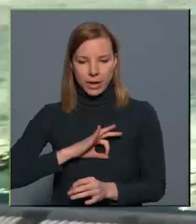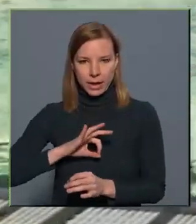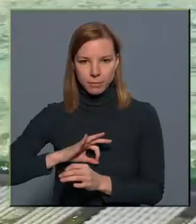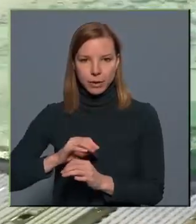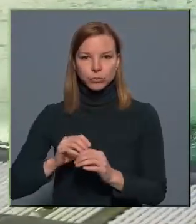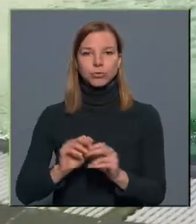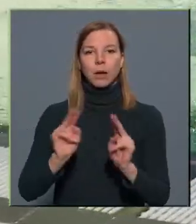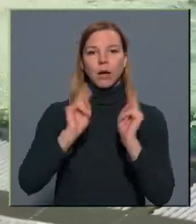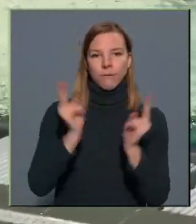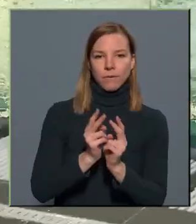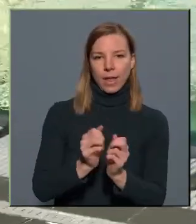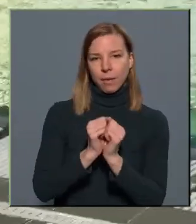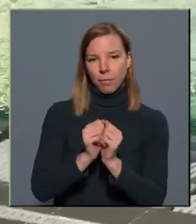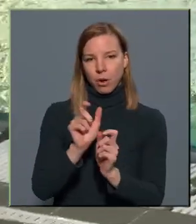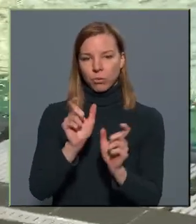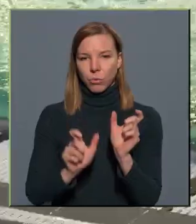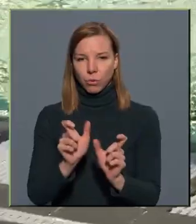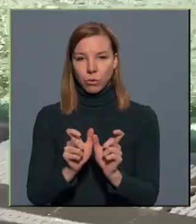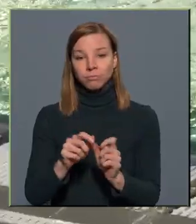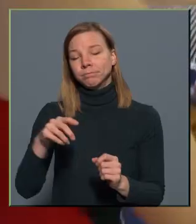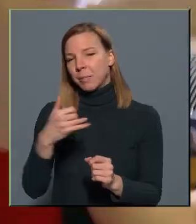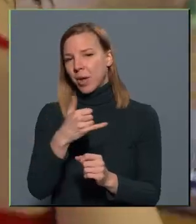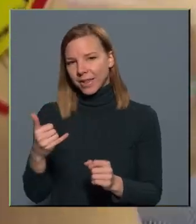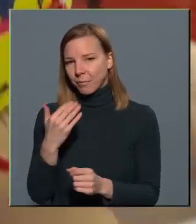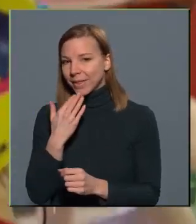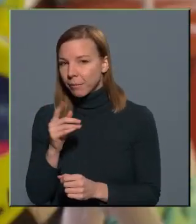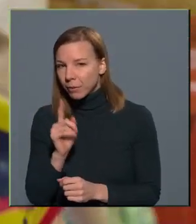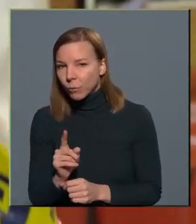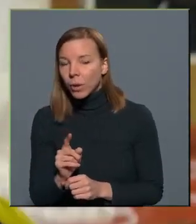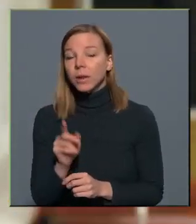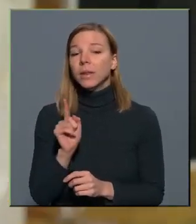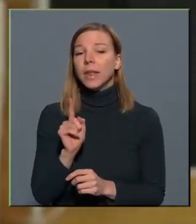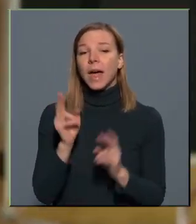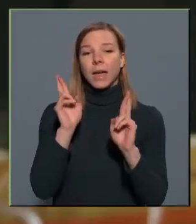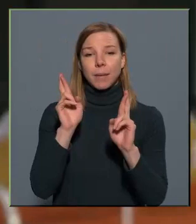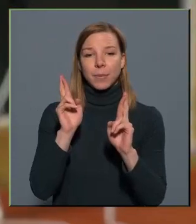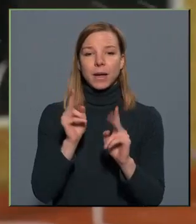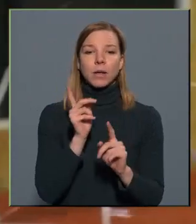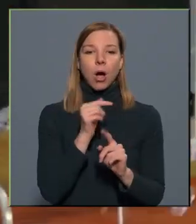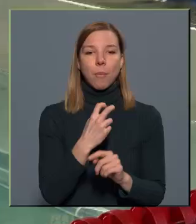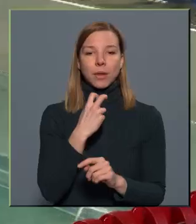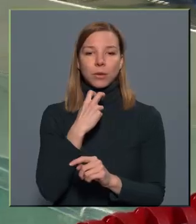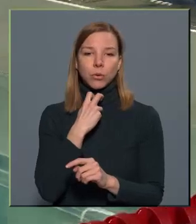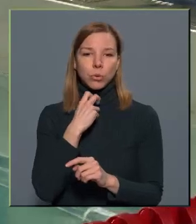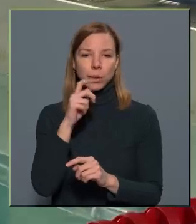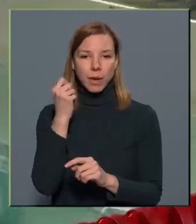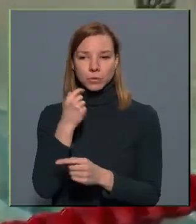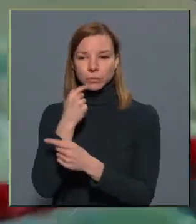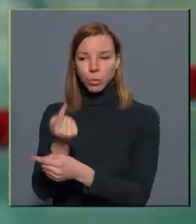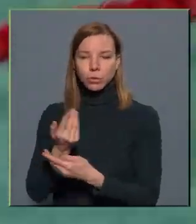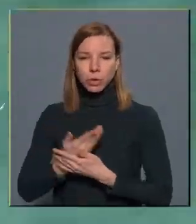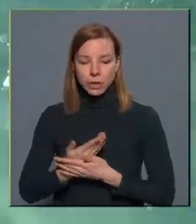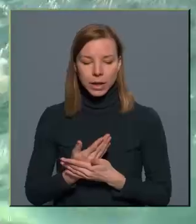nem tudunk köszönteni, de azt gondolom, hogy az a remény, amit Gyuri bácsi megfogalmazott nekem a napokban, hogy nagyon